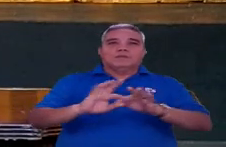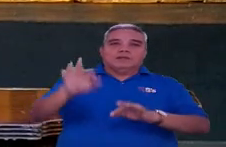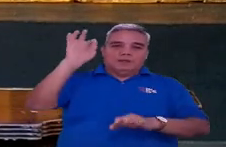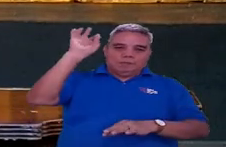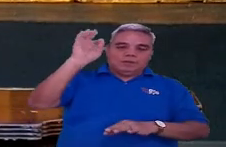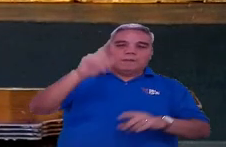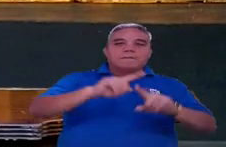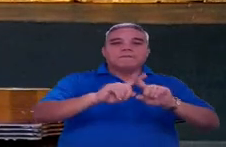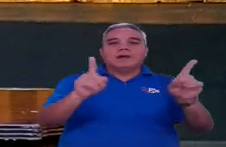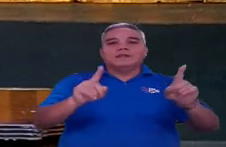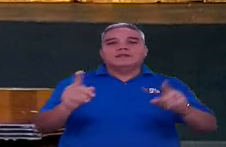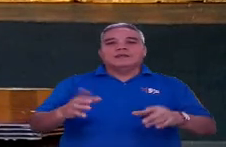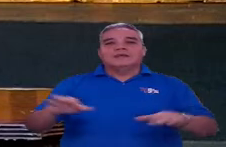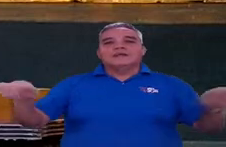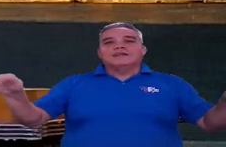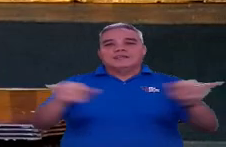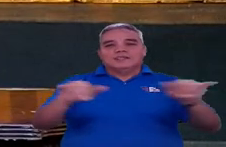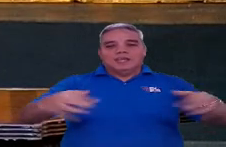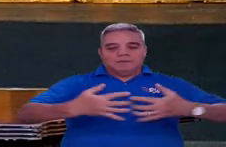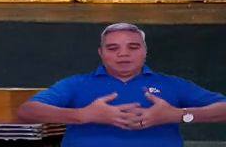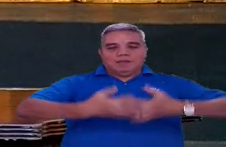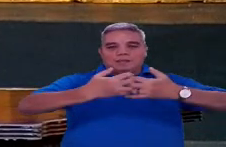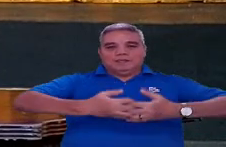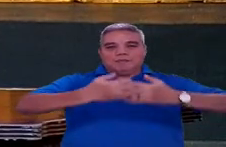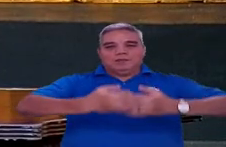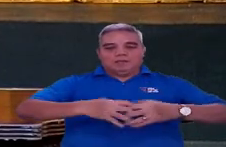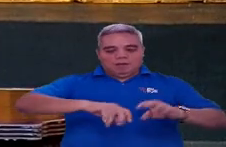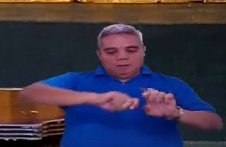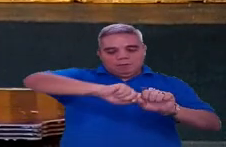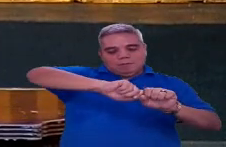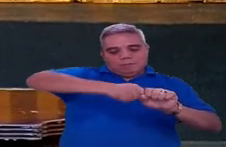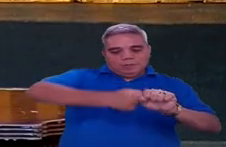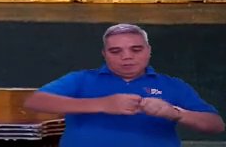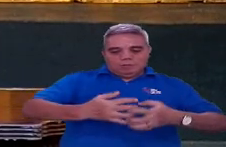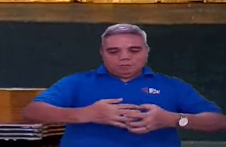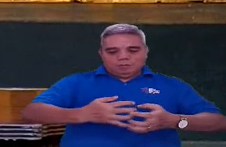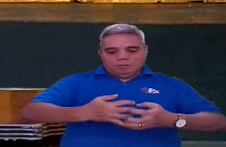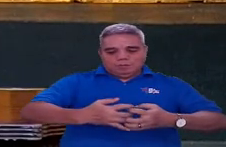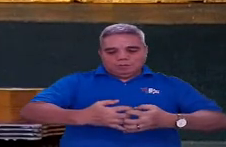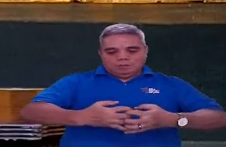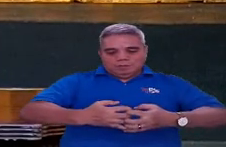preacher. Pareho na sa makina, nga pag-start pa lang,